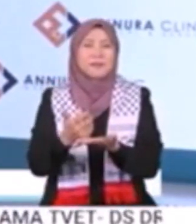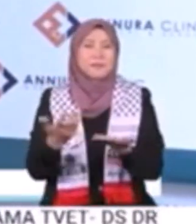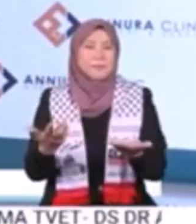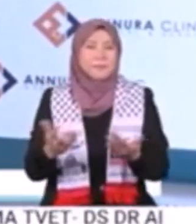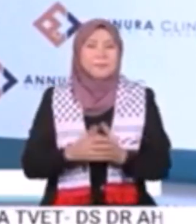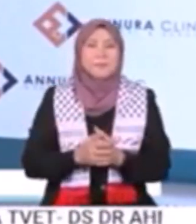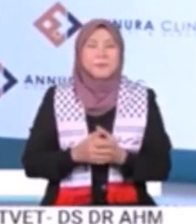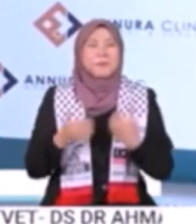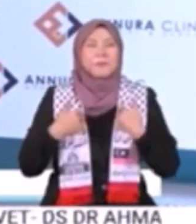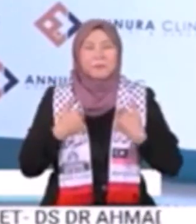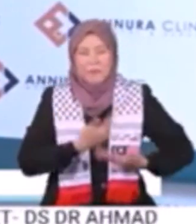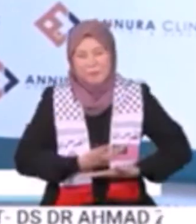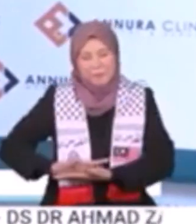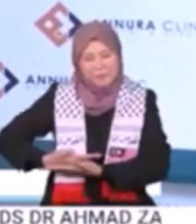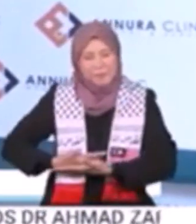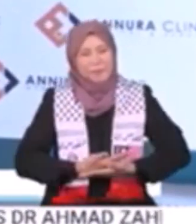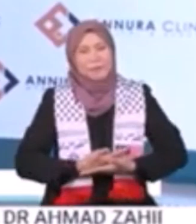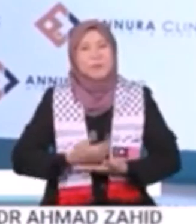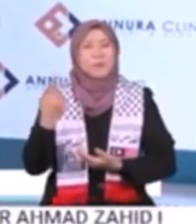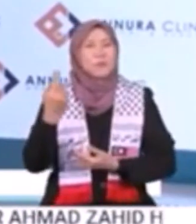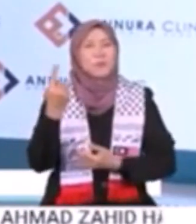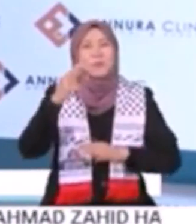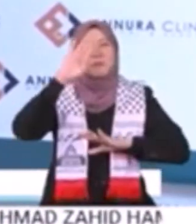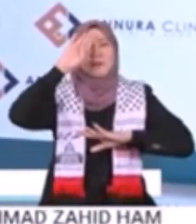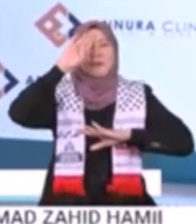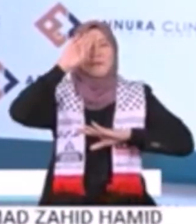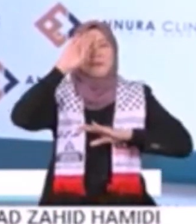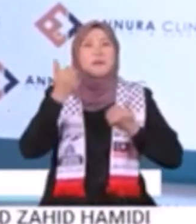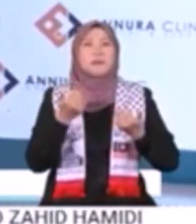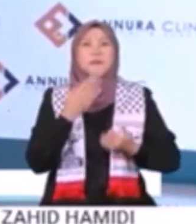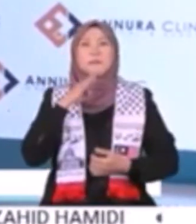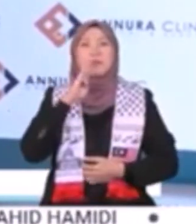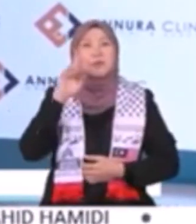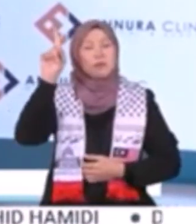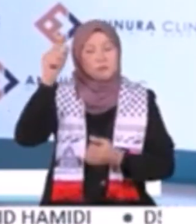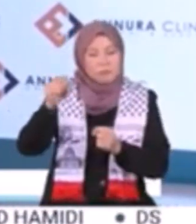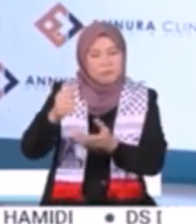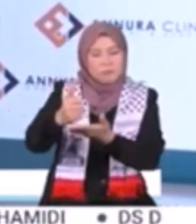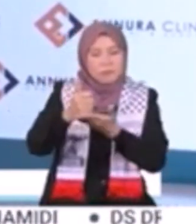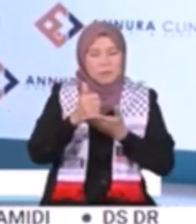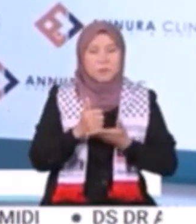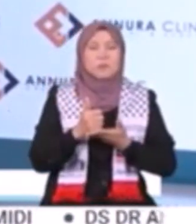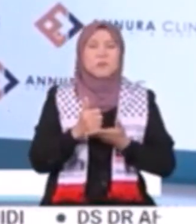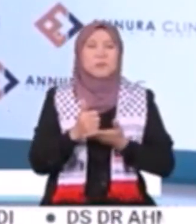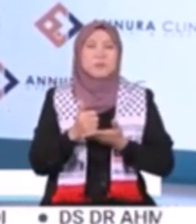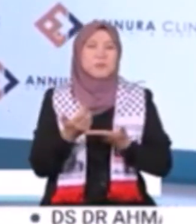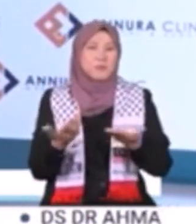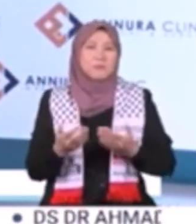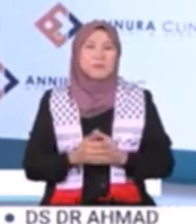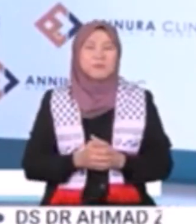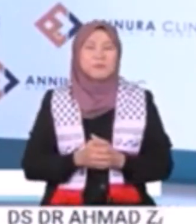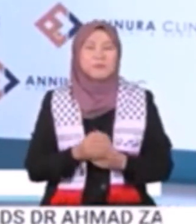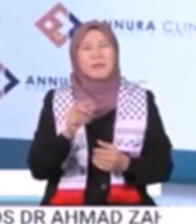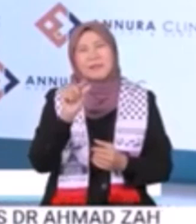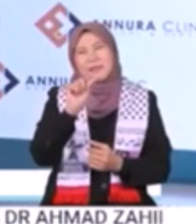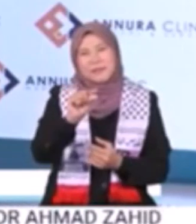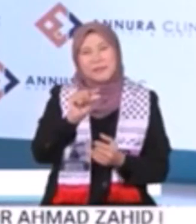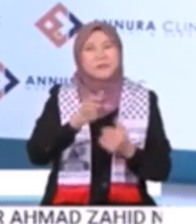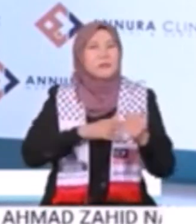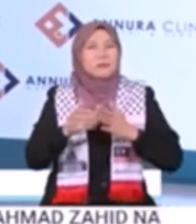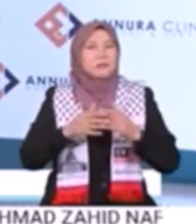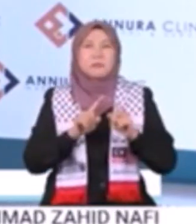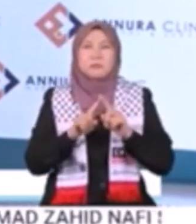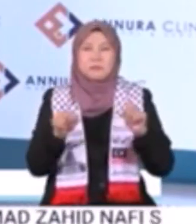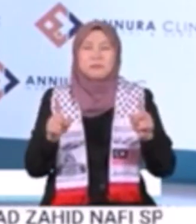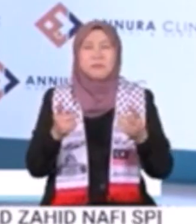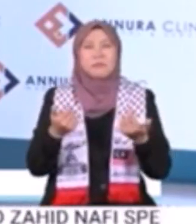macam tambah-tambah ada anak kecil selalu demam apa semua, alhamdulillah dapat membantu walaupun kalau kata tak banyak tapi